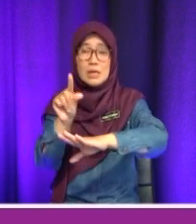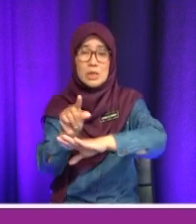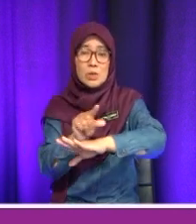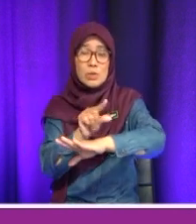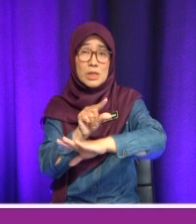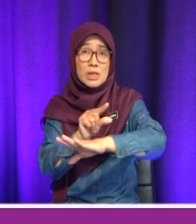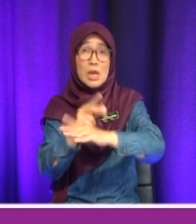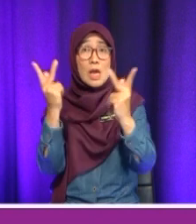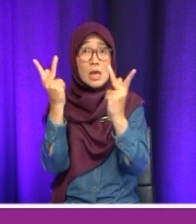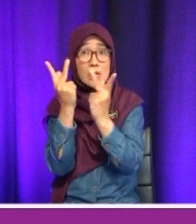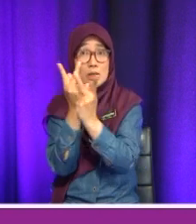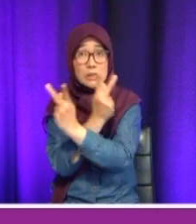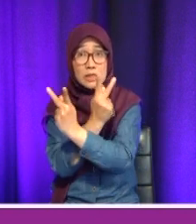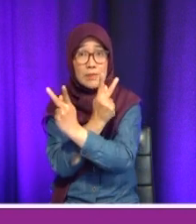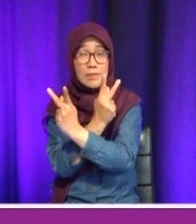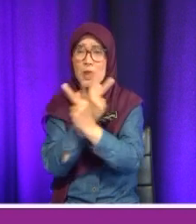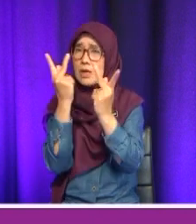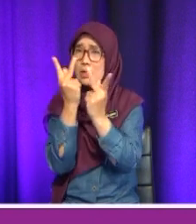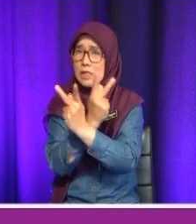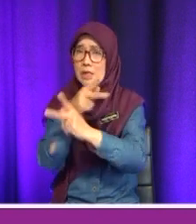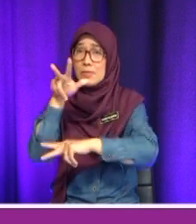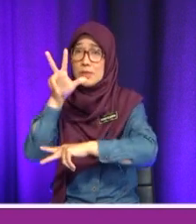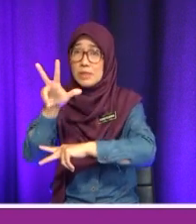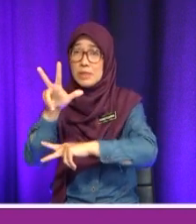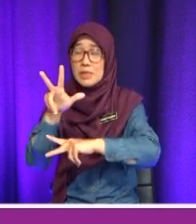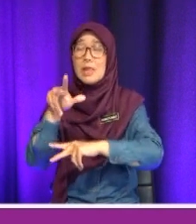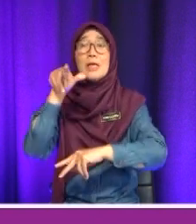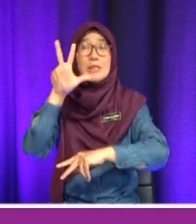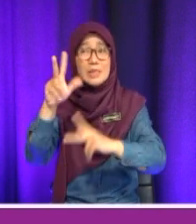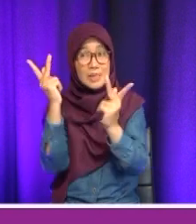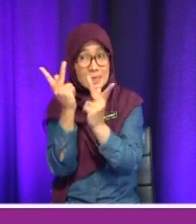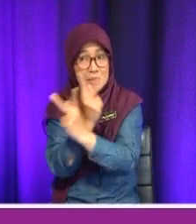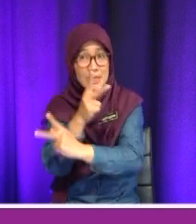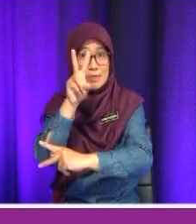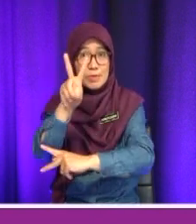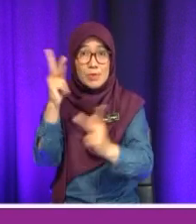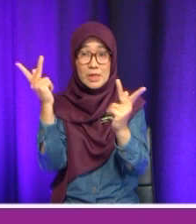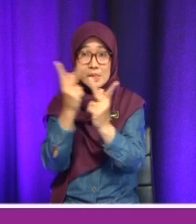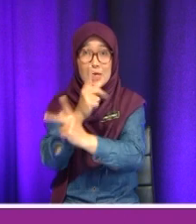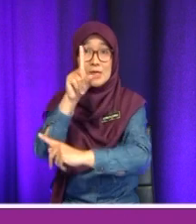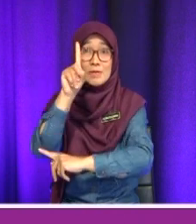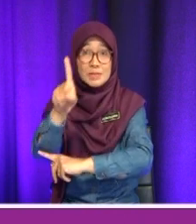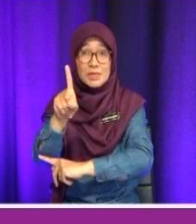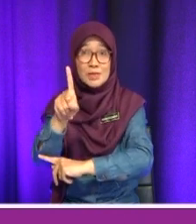penerapan di mana Kita perlu diharapkan Tiga Dalam Satu bersamaan dengan